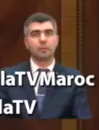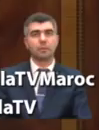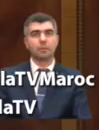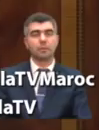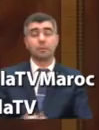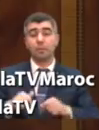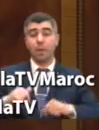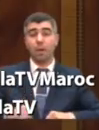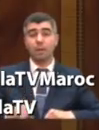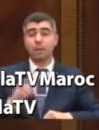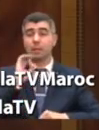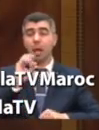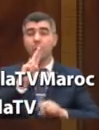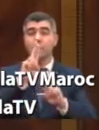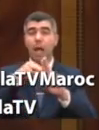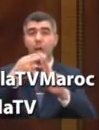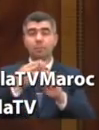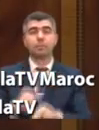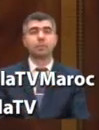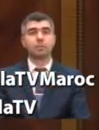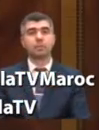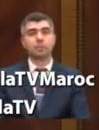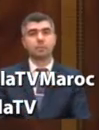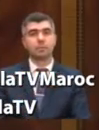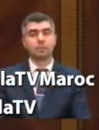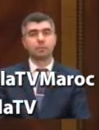خليو السيد الوزير يكمل الجواب ديالو. تفضل السيد الوزير. شوف